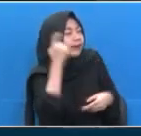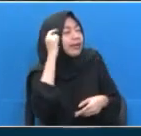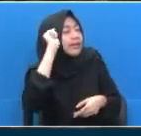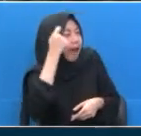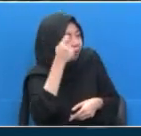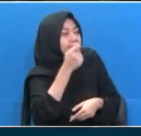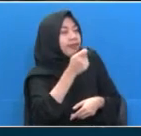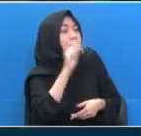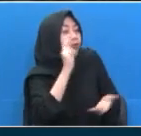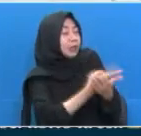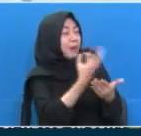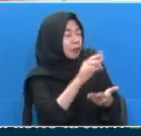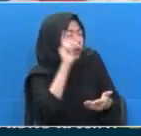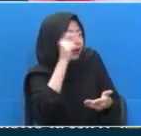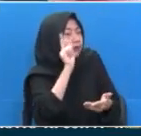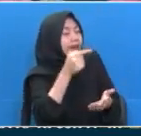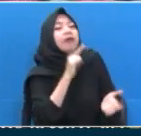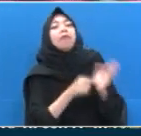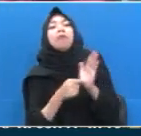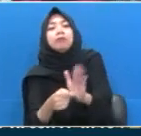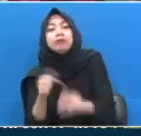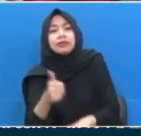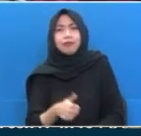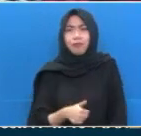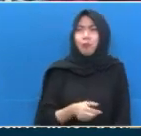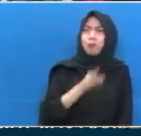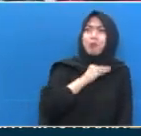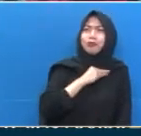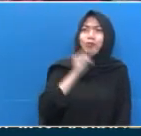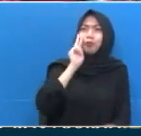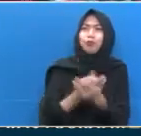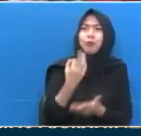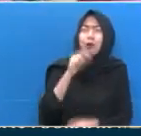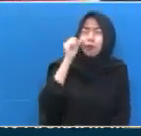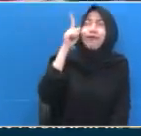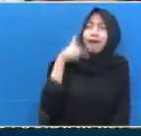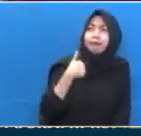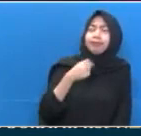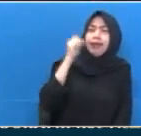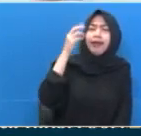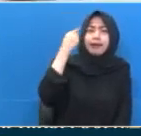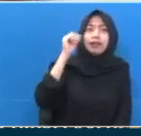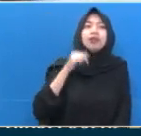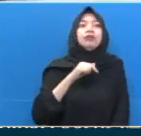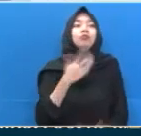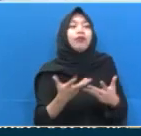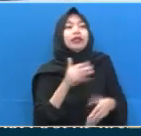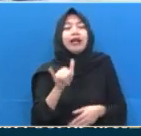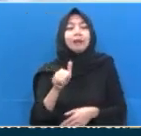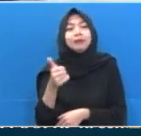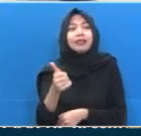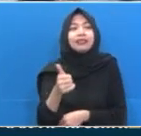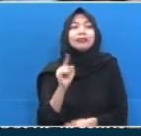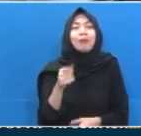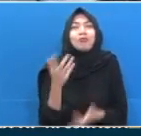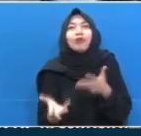itu jauh lebih bagus lagi gitu ya Maksudnya yang baru diingat Artinya ada yang baru terungkap begitu ya Bisa saja seperti itu kan kadang